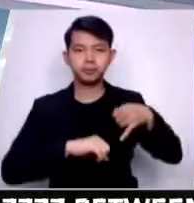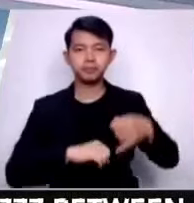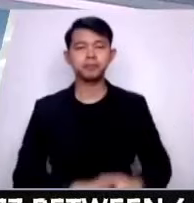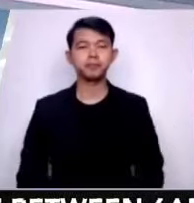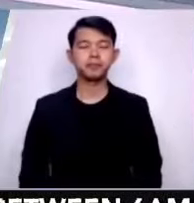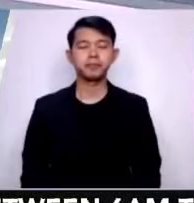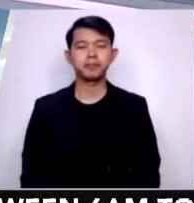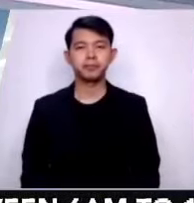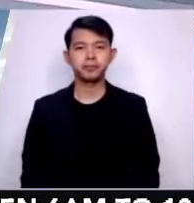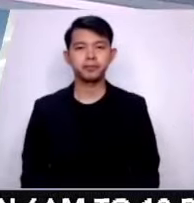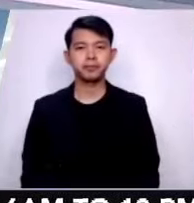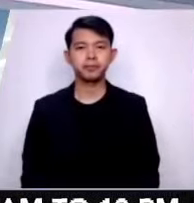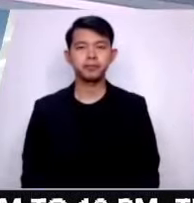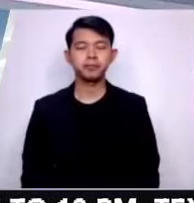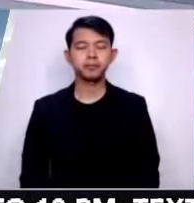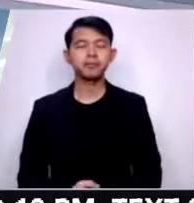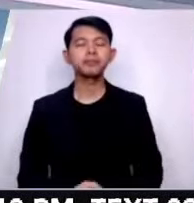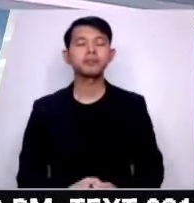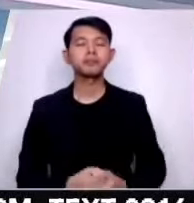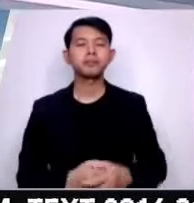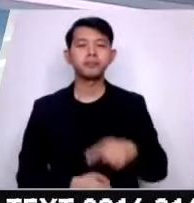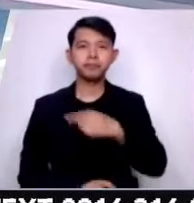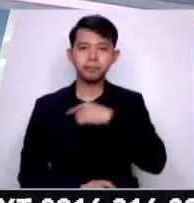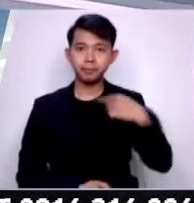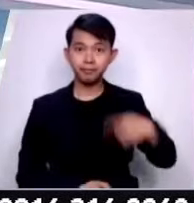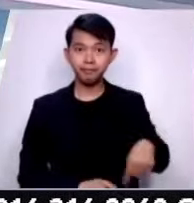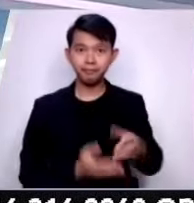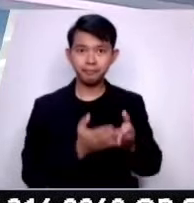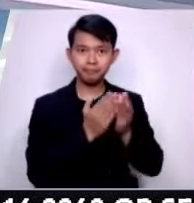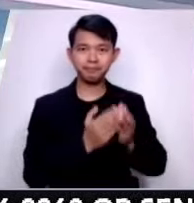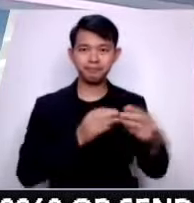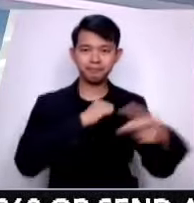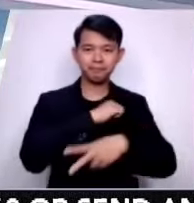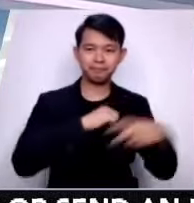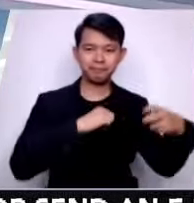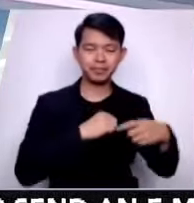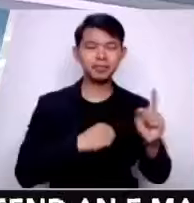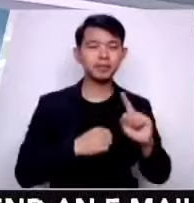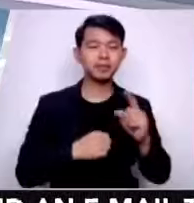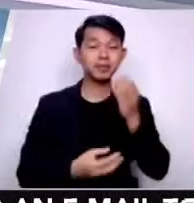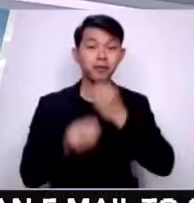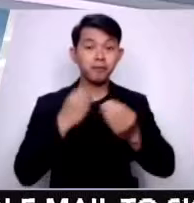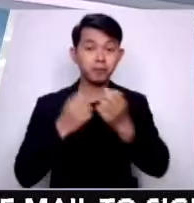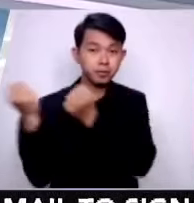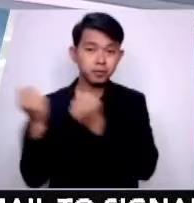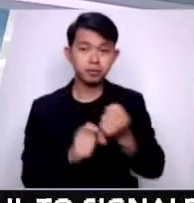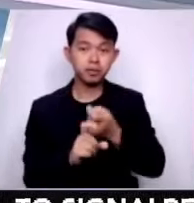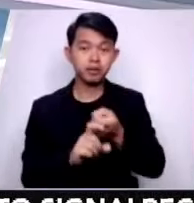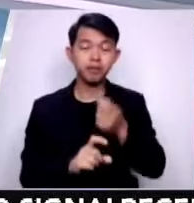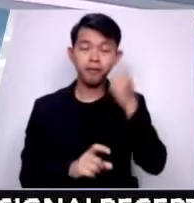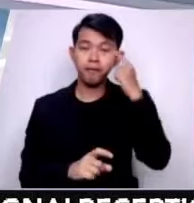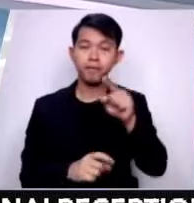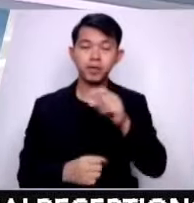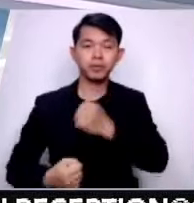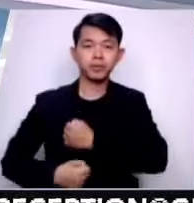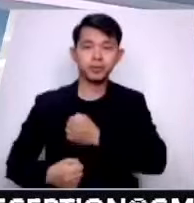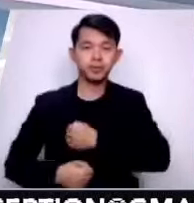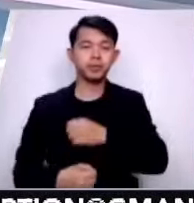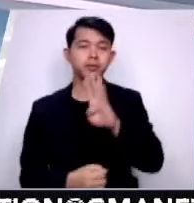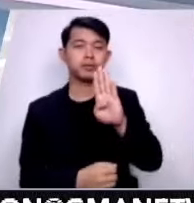Inagaw ng mga Chino sa West Philippine Sea ang food supply na para sana sa mga sundalo ng BRP Sierra Madre ayon sa